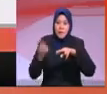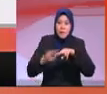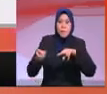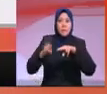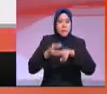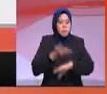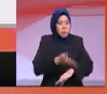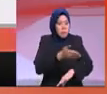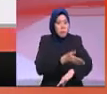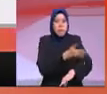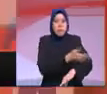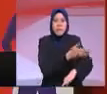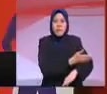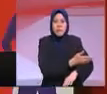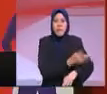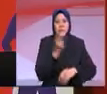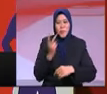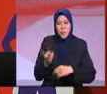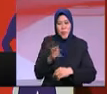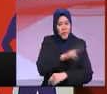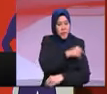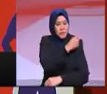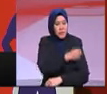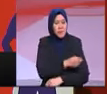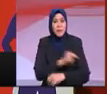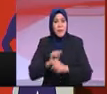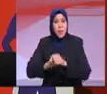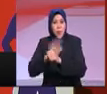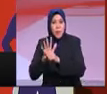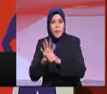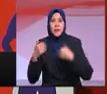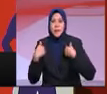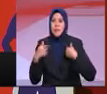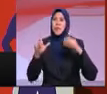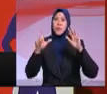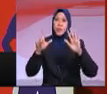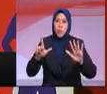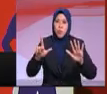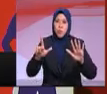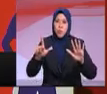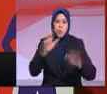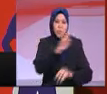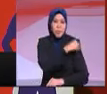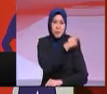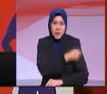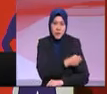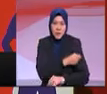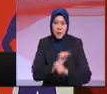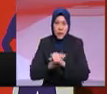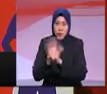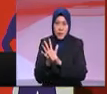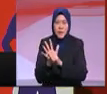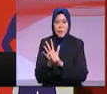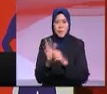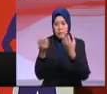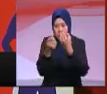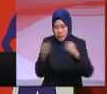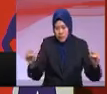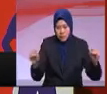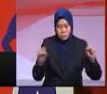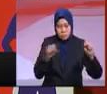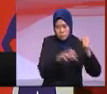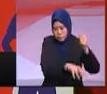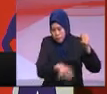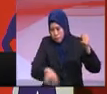menambah baik iaitu melihat kepada hospital-hospital COVID. Kita ada 7 hospital COVID dan juga kita siapkan